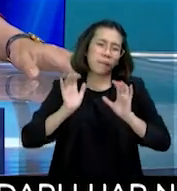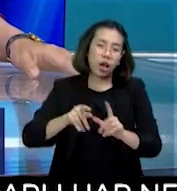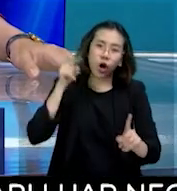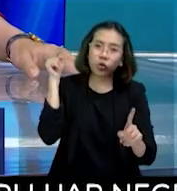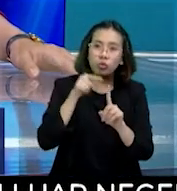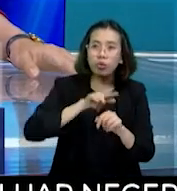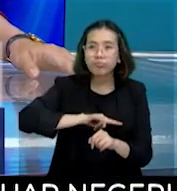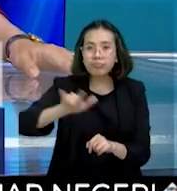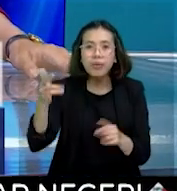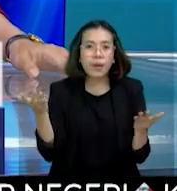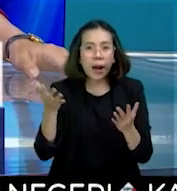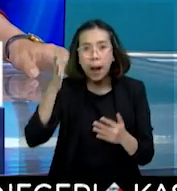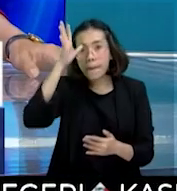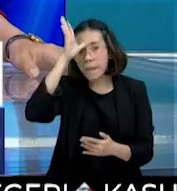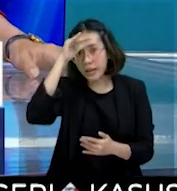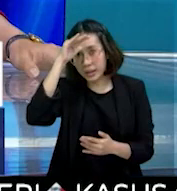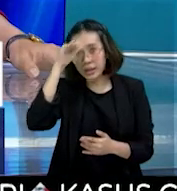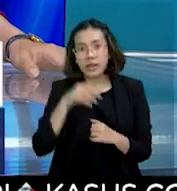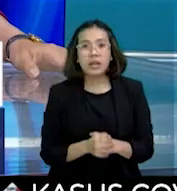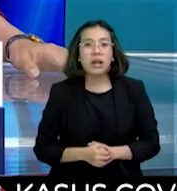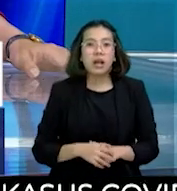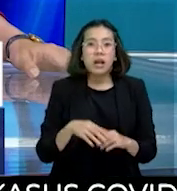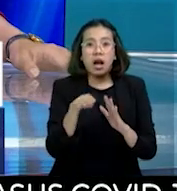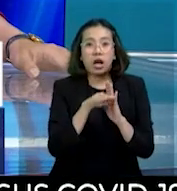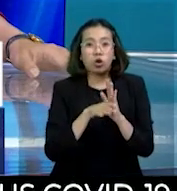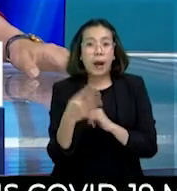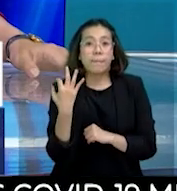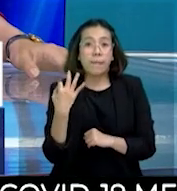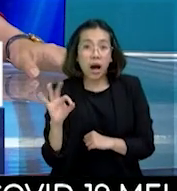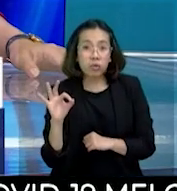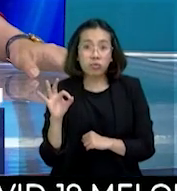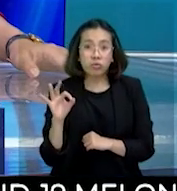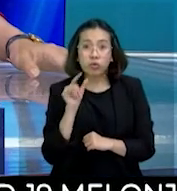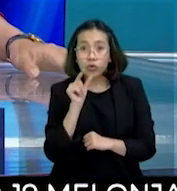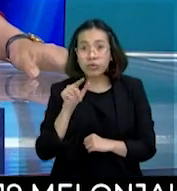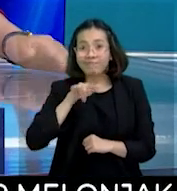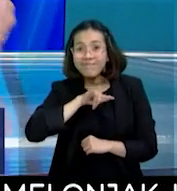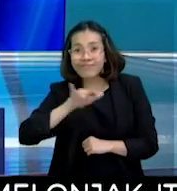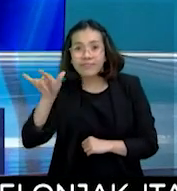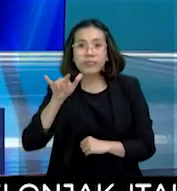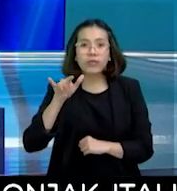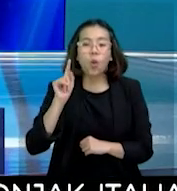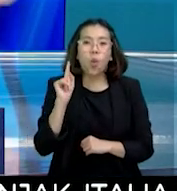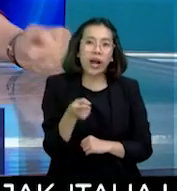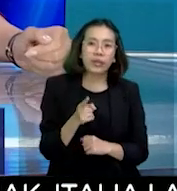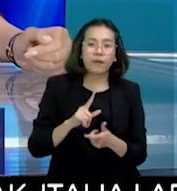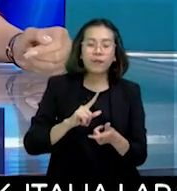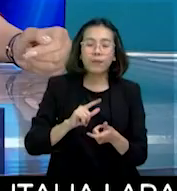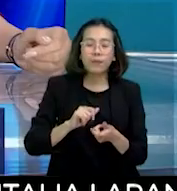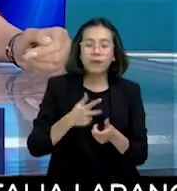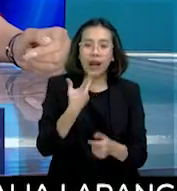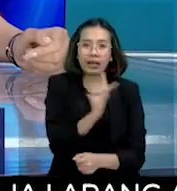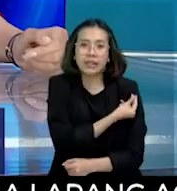penerbangan tujuan ke Bali. Terkait aturan baru penerbangan, seluruh calon penumpang yang akan berangkat melalui Bandara Juanda wajib